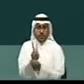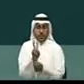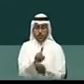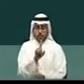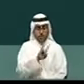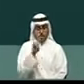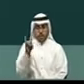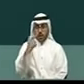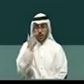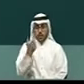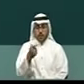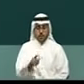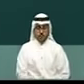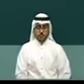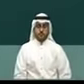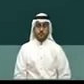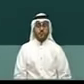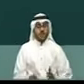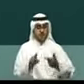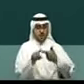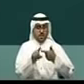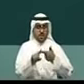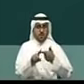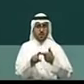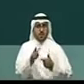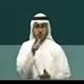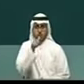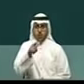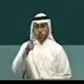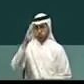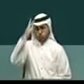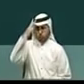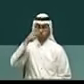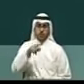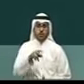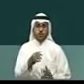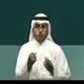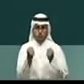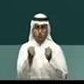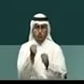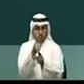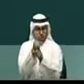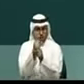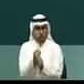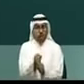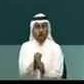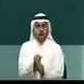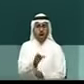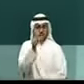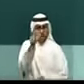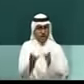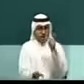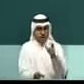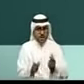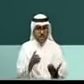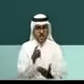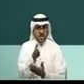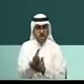والإجراءات العدلية. كما شدد سموه على حرص المملكة التام على مصلحة مواطنيها في الداخل